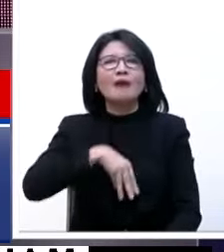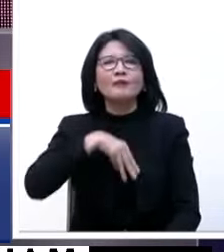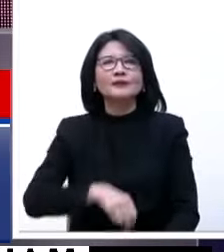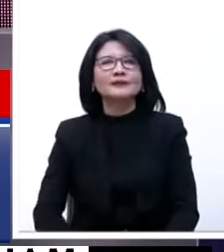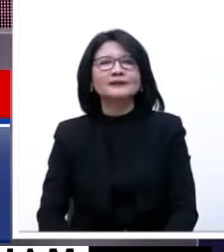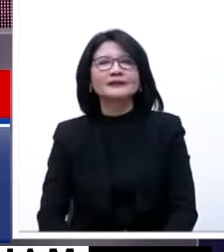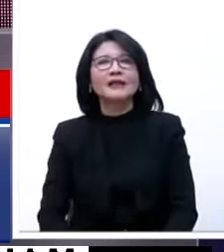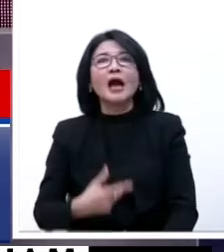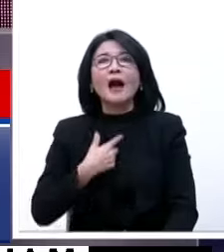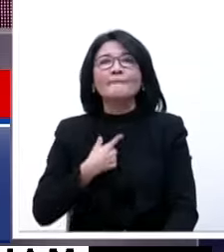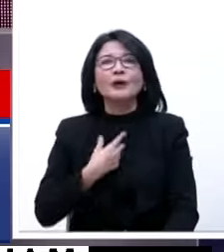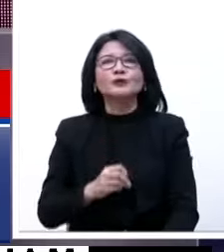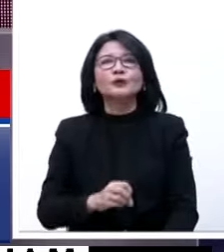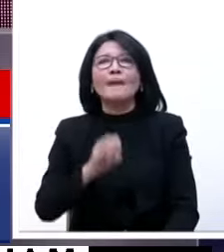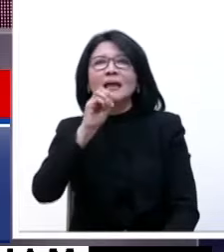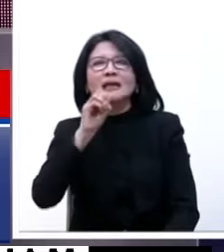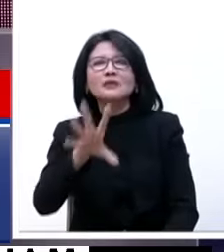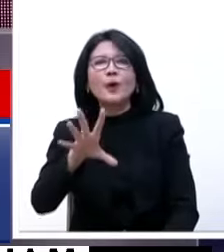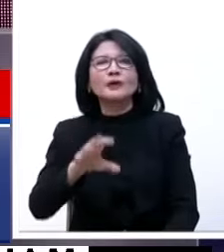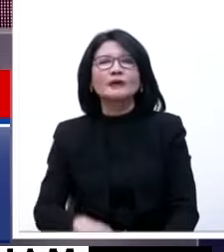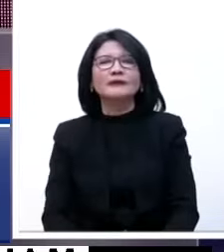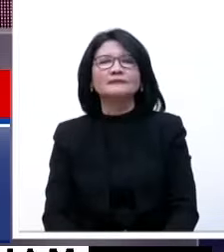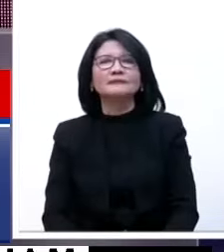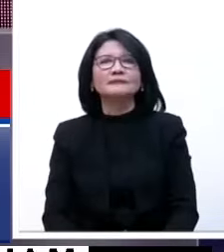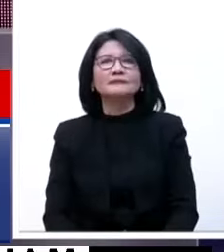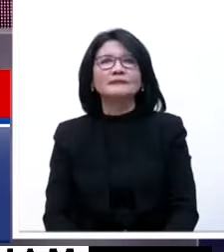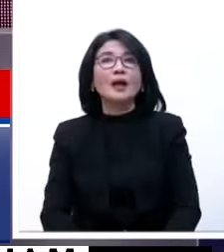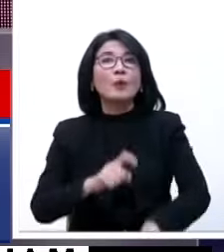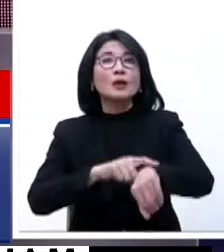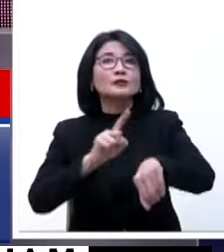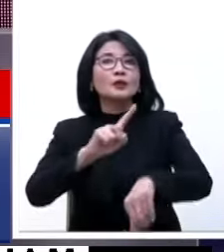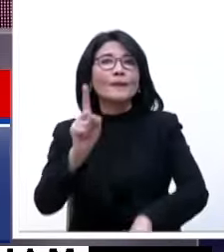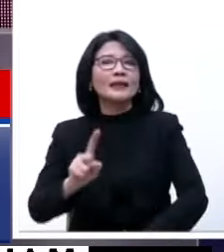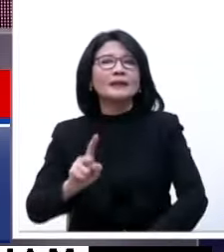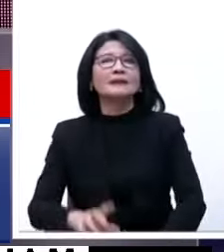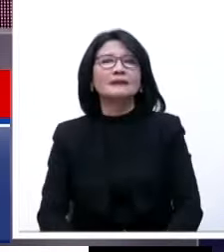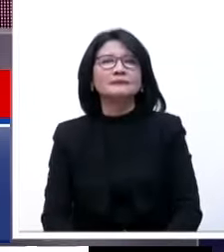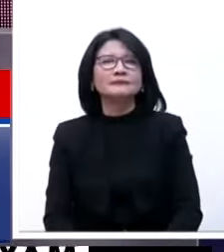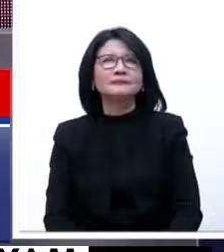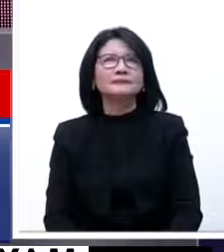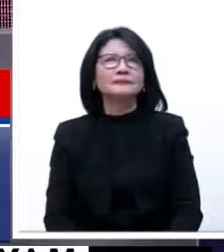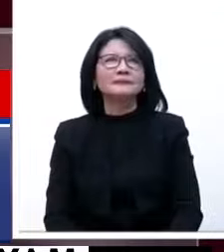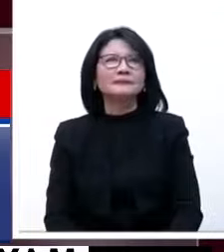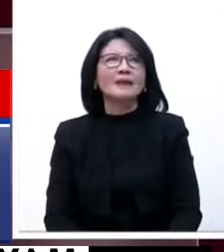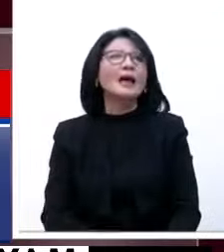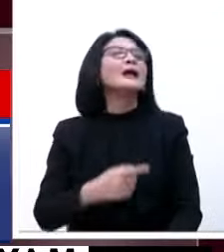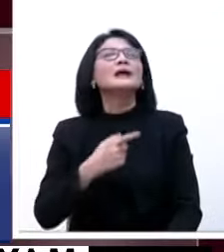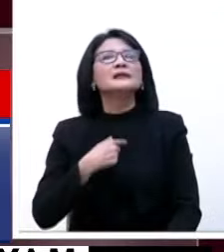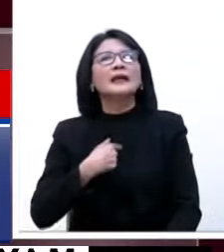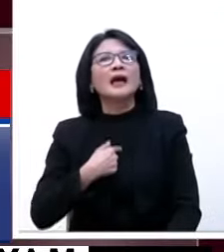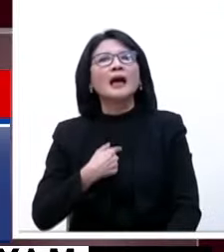tanggapan dari calon wakil presiden nomor urut 1 dan du waktunya 1 menit Bapak dimulai Ketika anda berbicara Baik saya